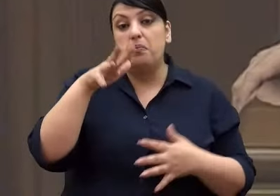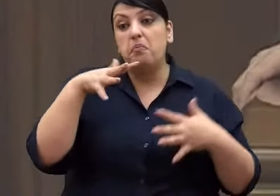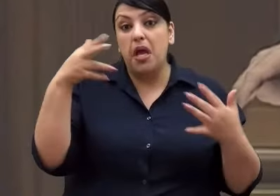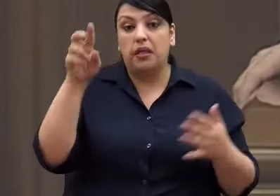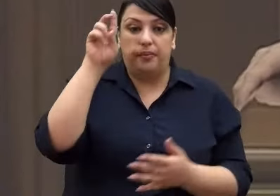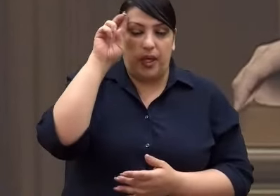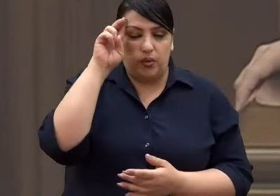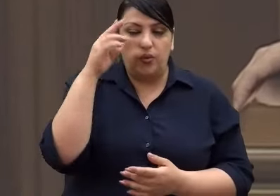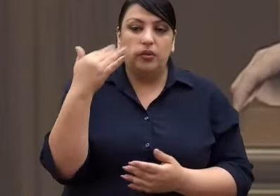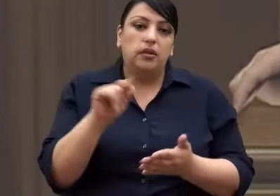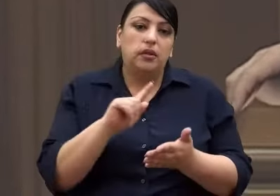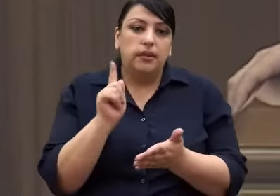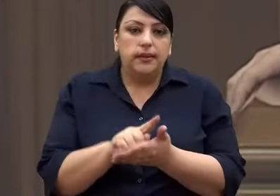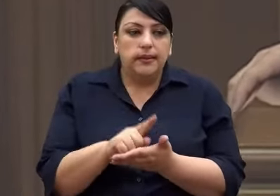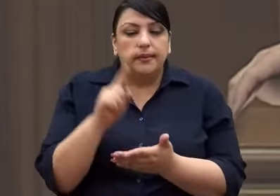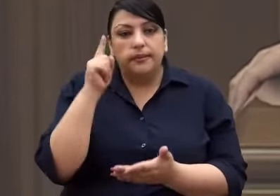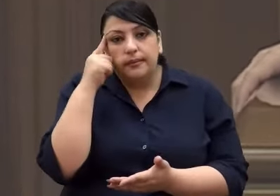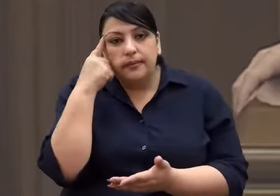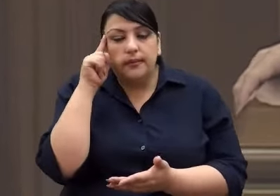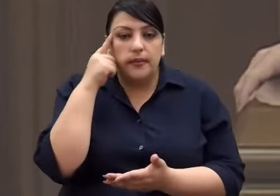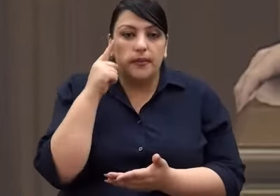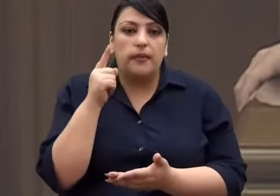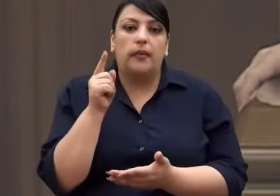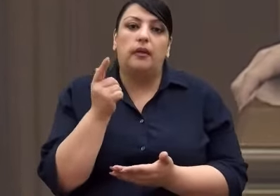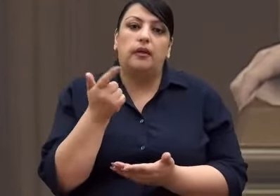հաճախ իրենց նման հարցեր տալիս են, հիմա էլ տեսնում եք,